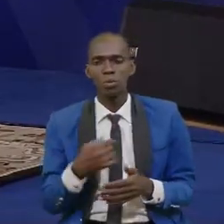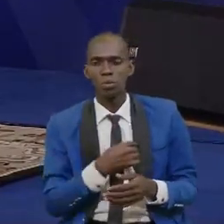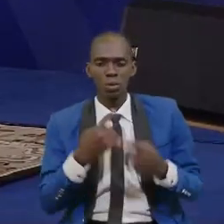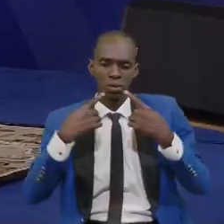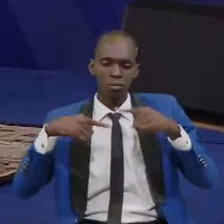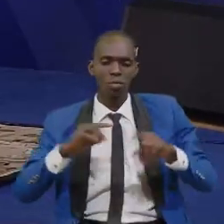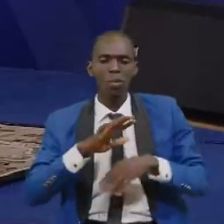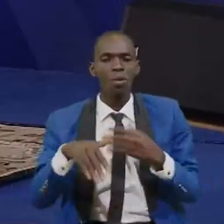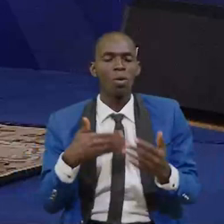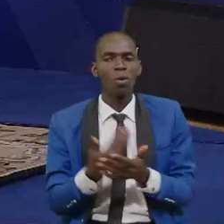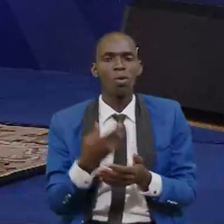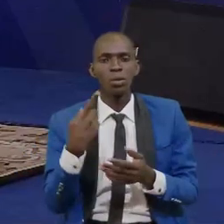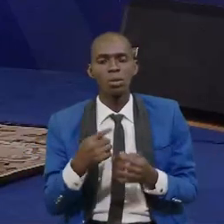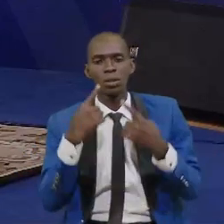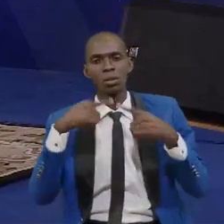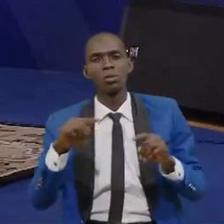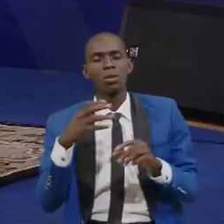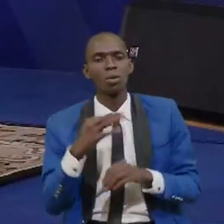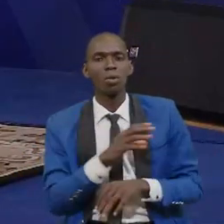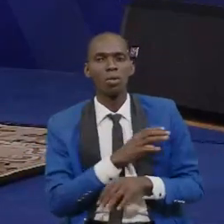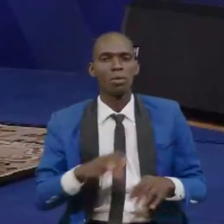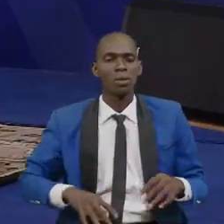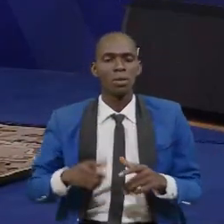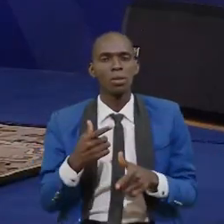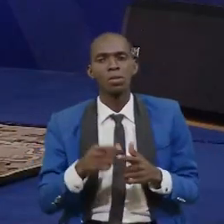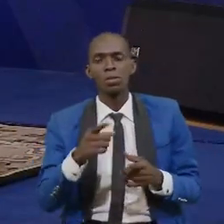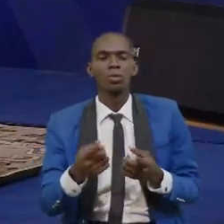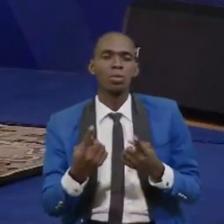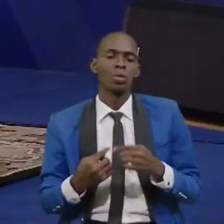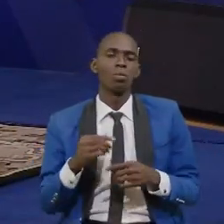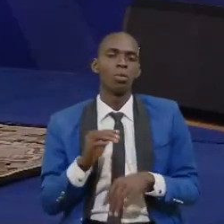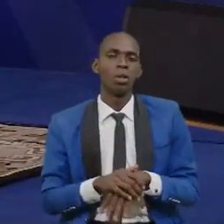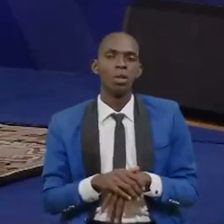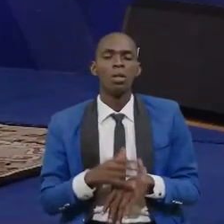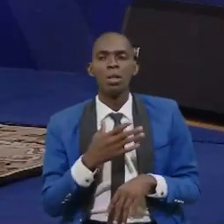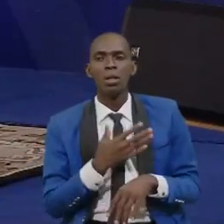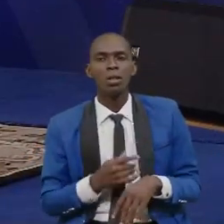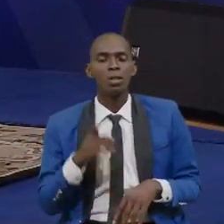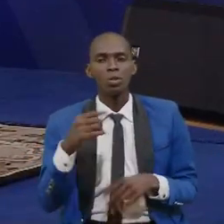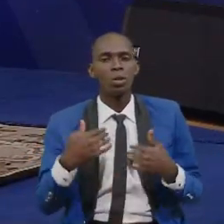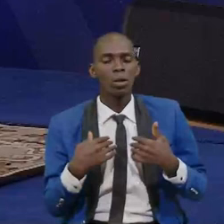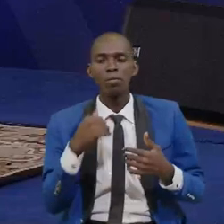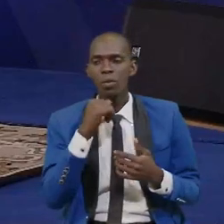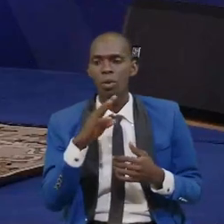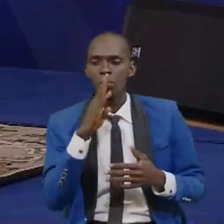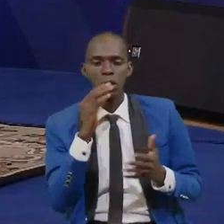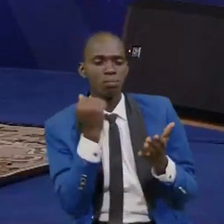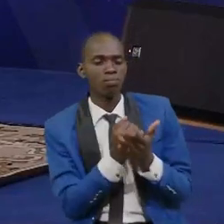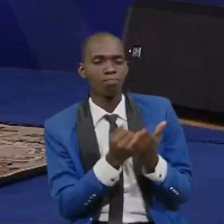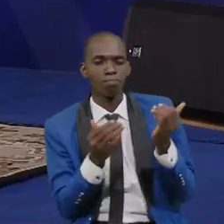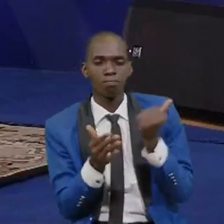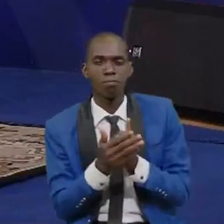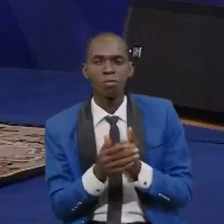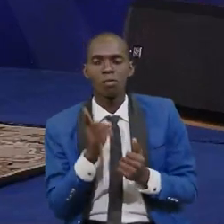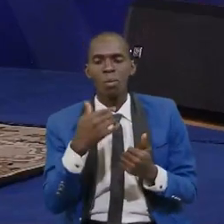voici ce qu'il faut déclarer, toutes les déclarations de Christ. Et toi, tu viens, tu n'as pas été crucifié à la croix,